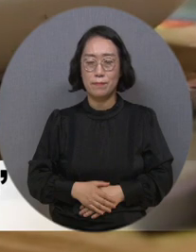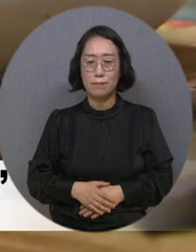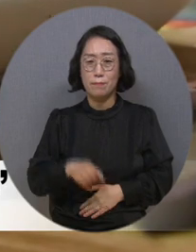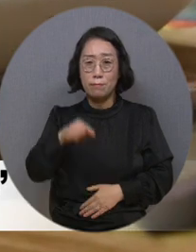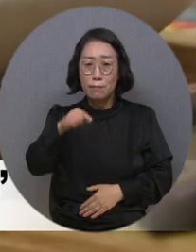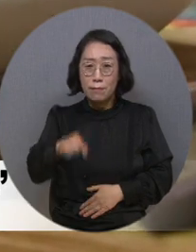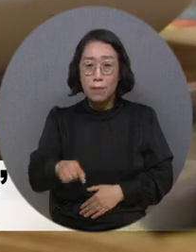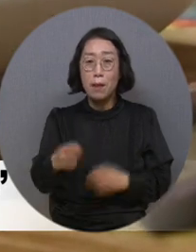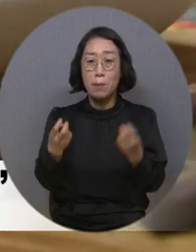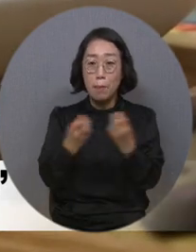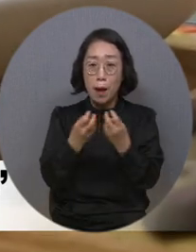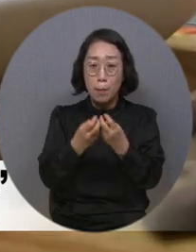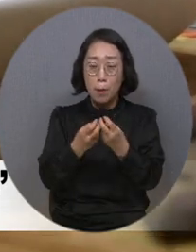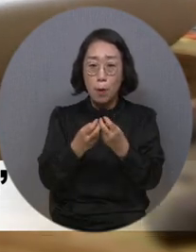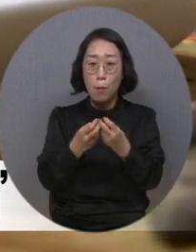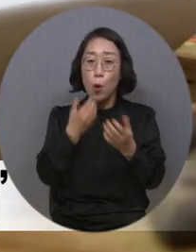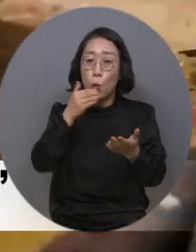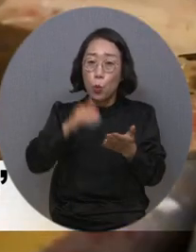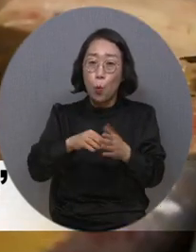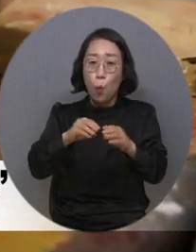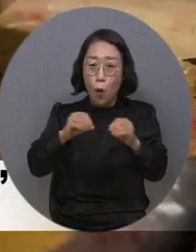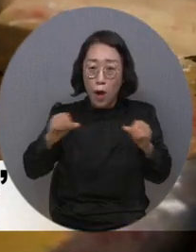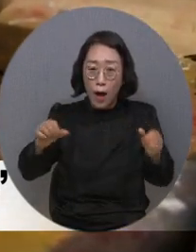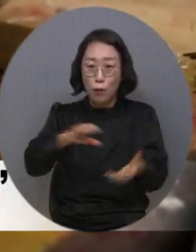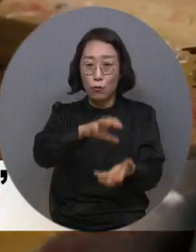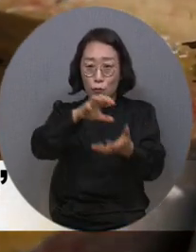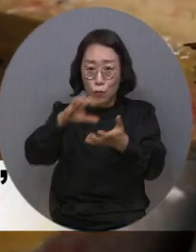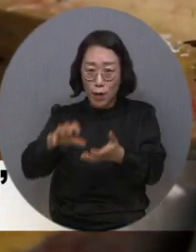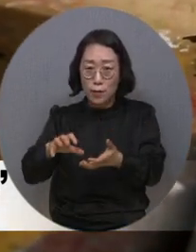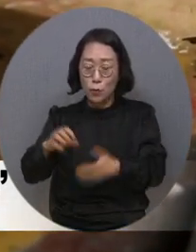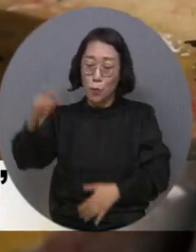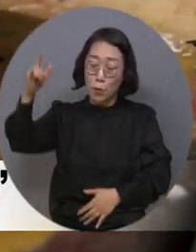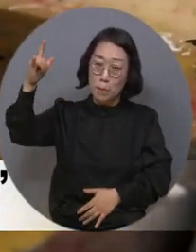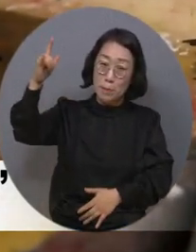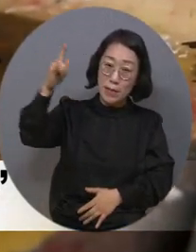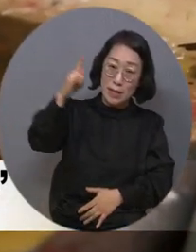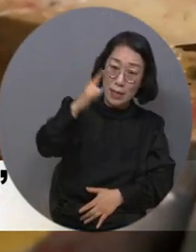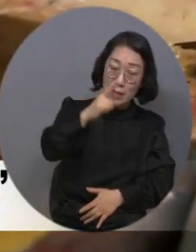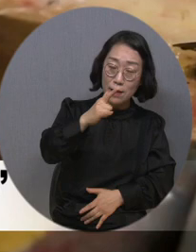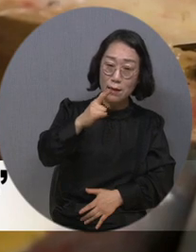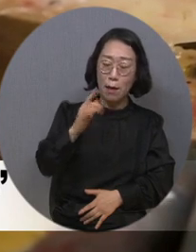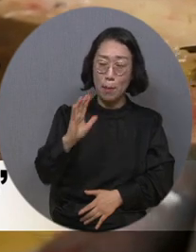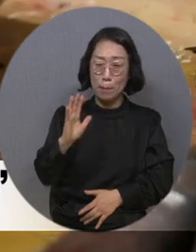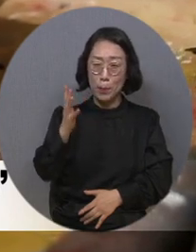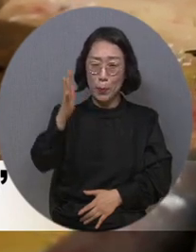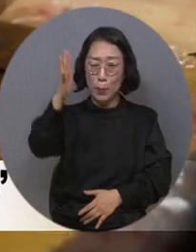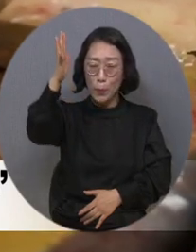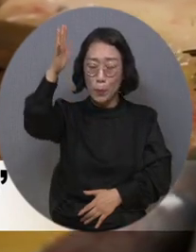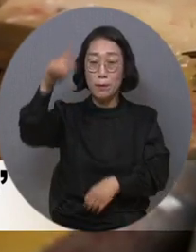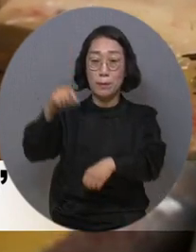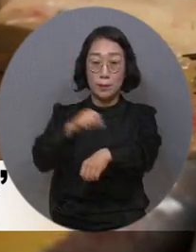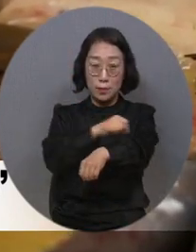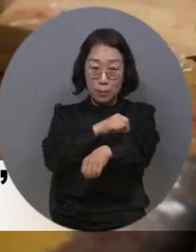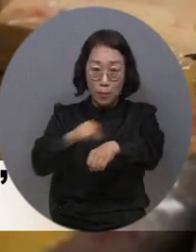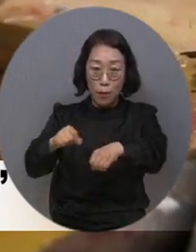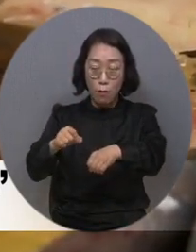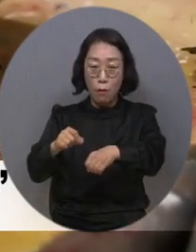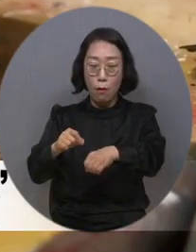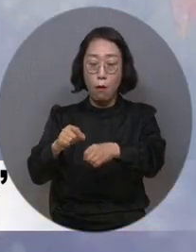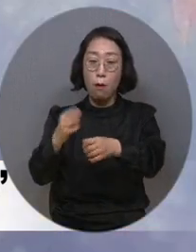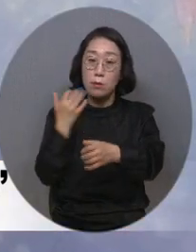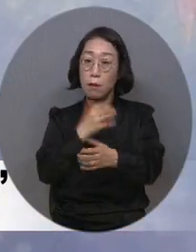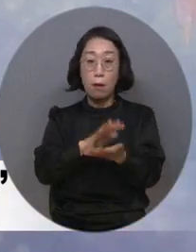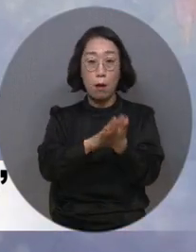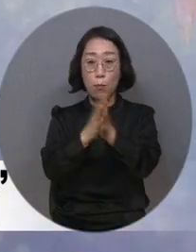석채화는 자연에서 얻은 돌가루를 사용해 빛에 따라 독특한 광택을 나타내며 세월이 흘러도 색이 변하지